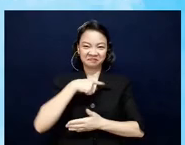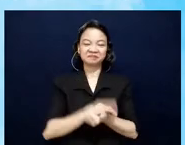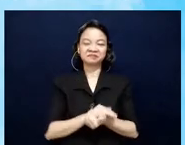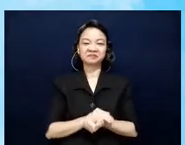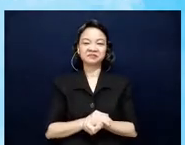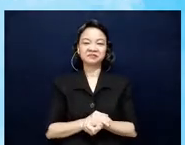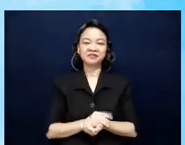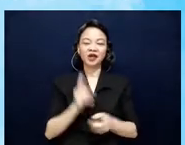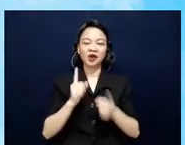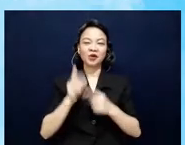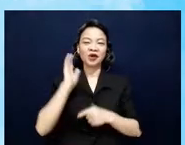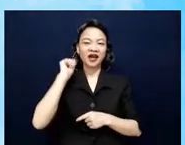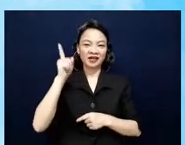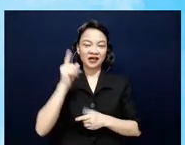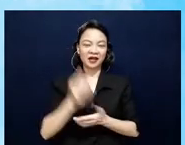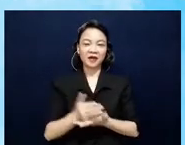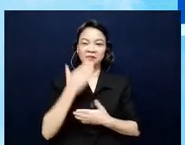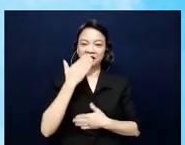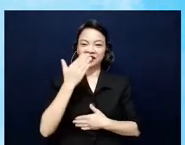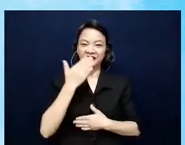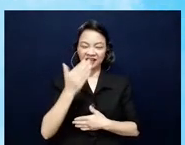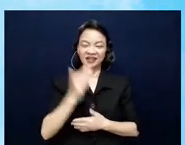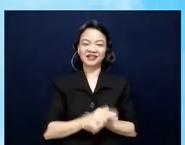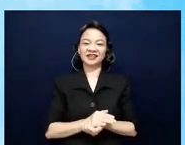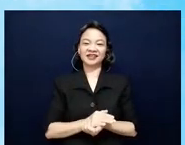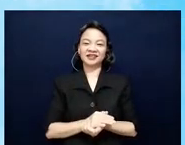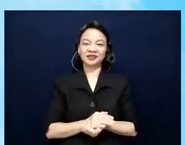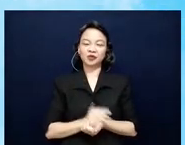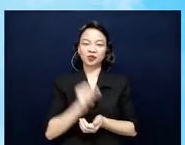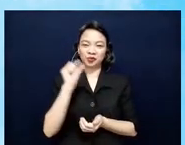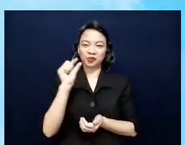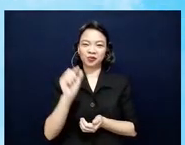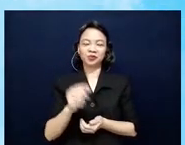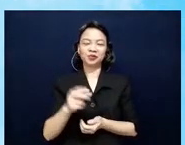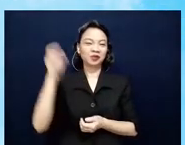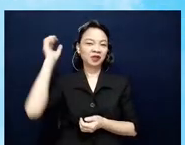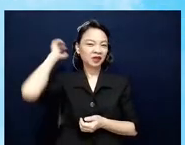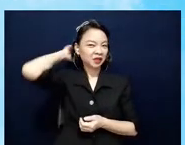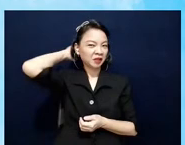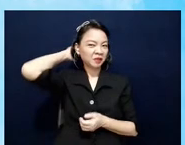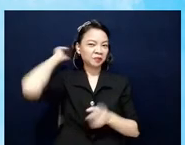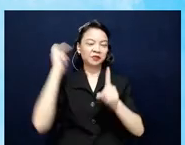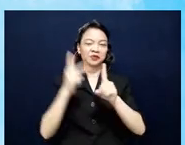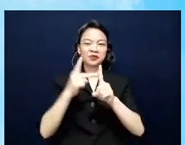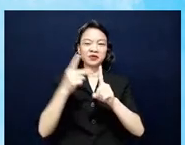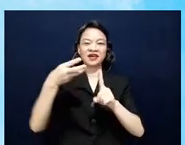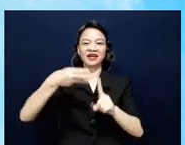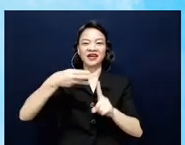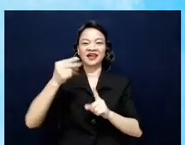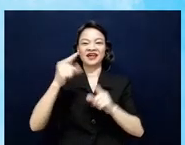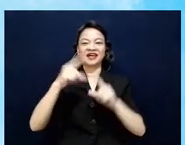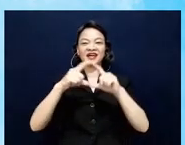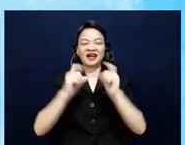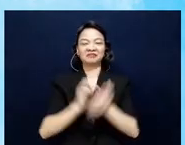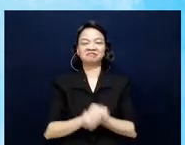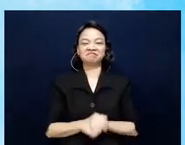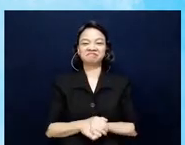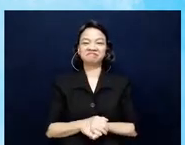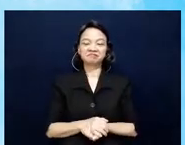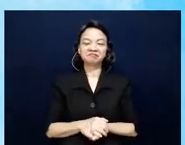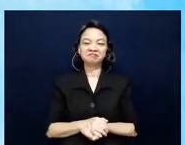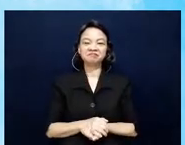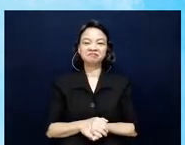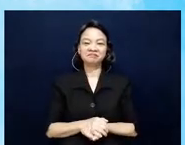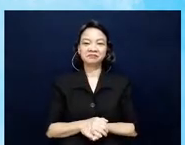dari para partisipan yang hadir tempat ini. Baik. Kita akan lanjutkan sahabat TAP semuanya